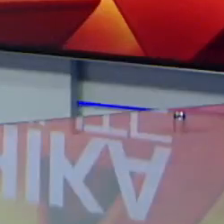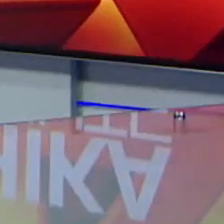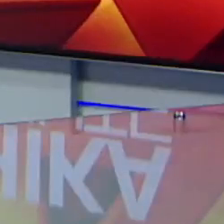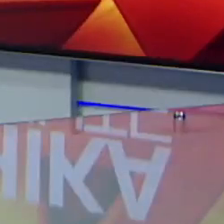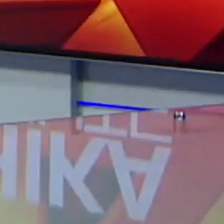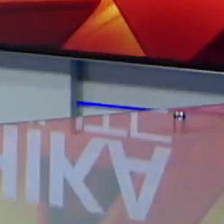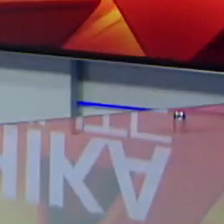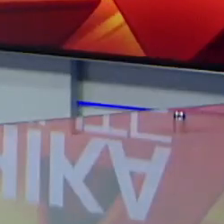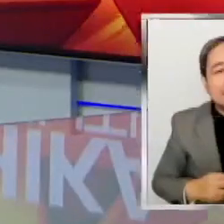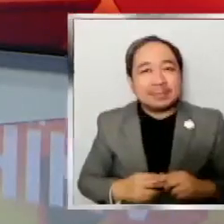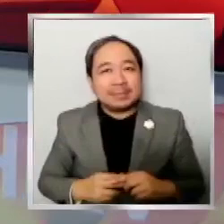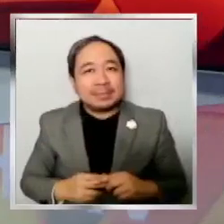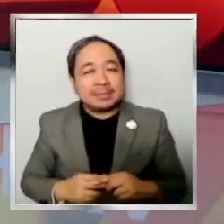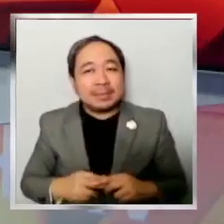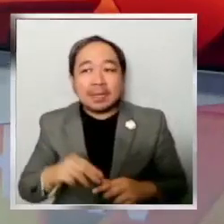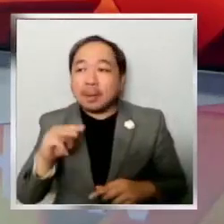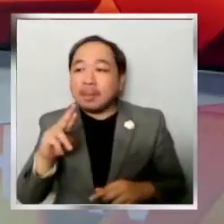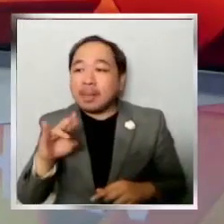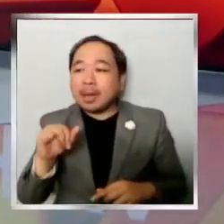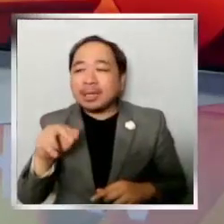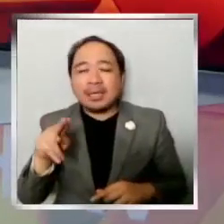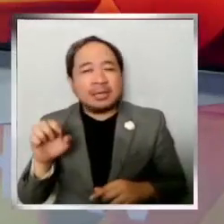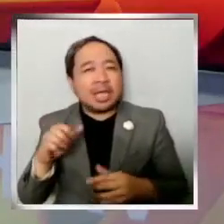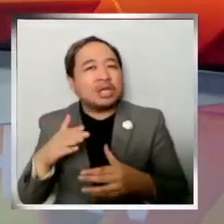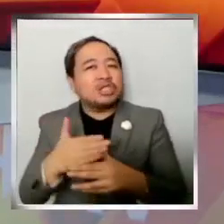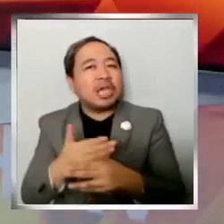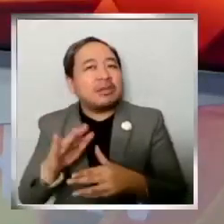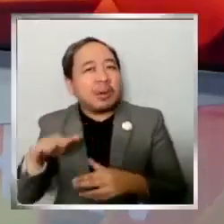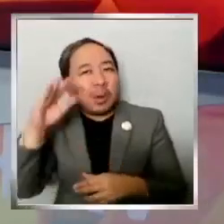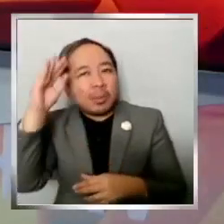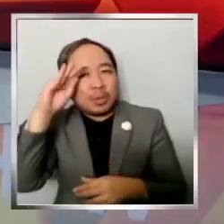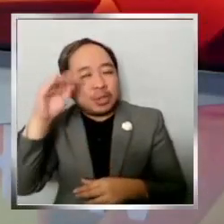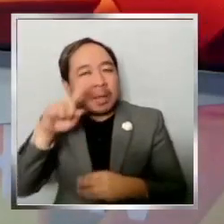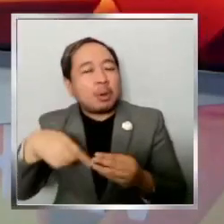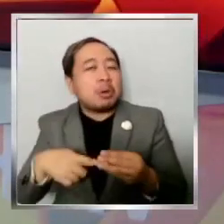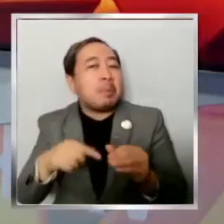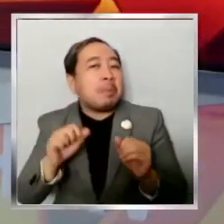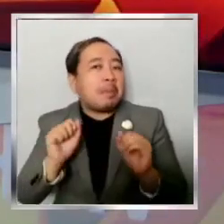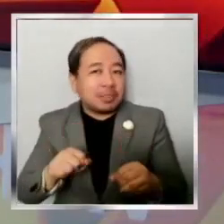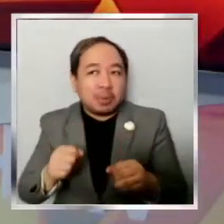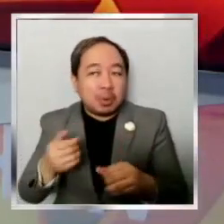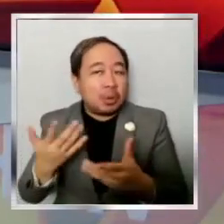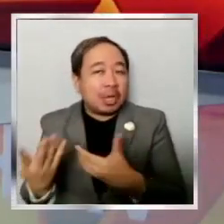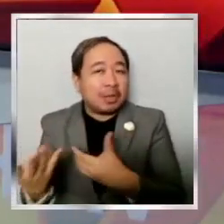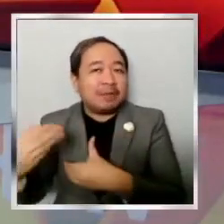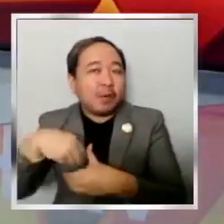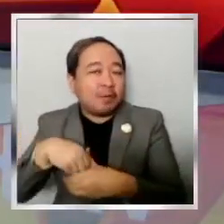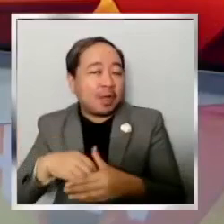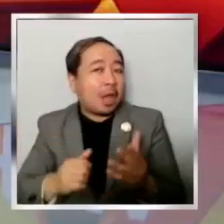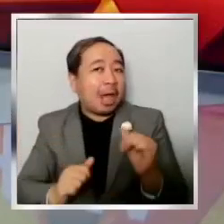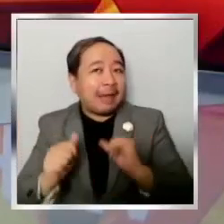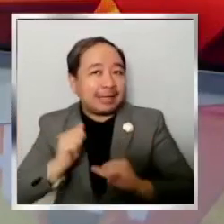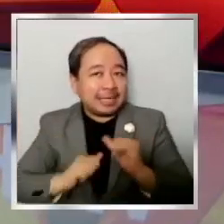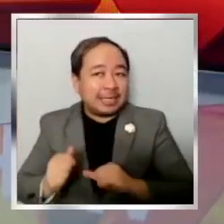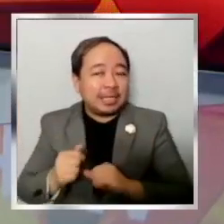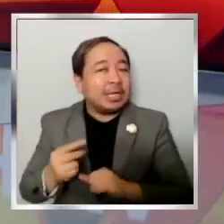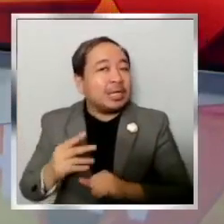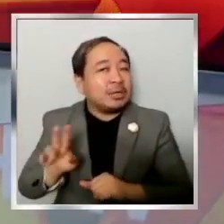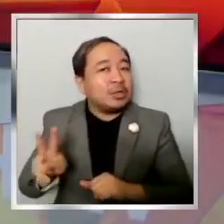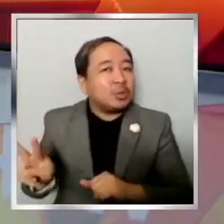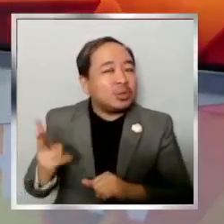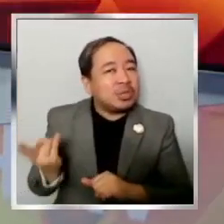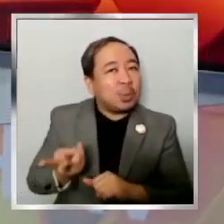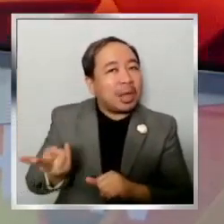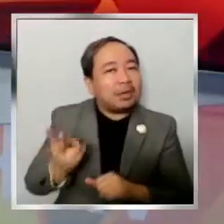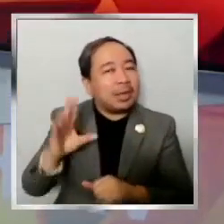Ibinahagi ni Marian Rivera ang kanyang thoughts sa posibleng pagpasok din sa showbiz ng mga anak niyang sina Zia and Sixto. At bigati naman ang